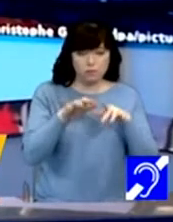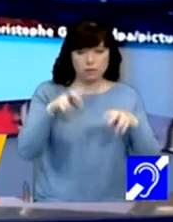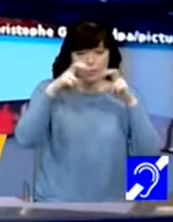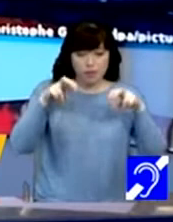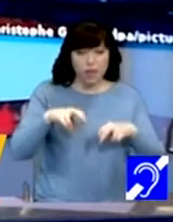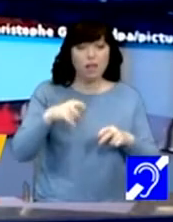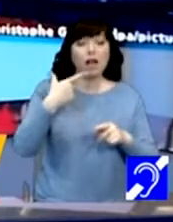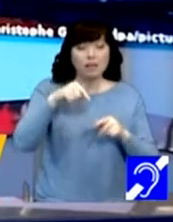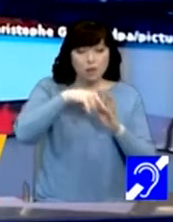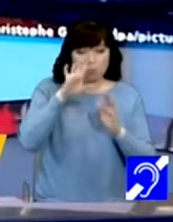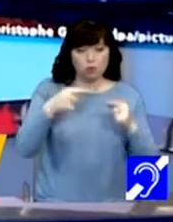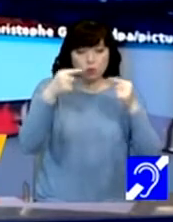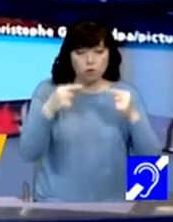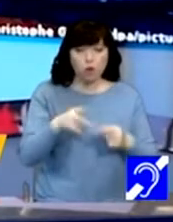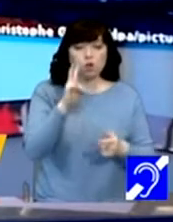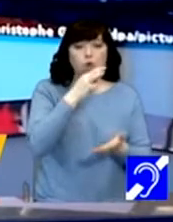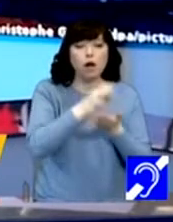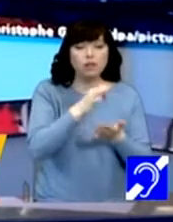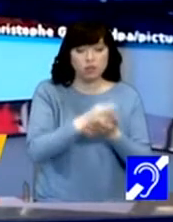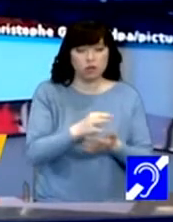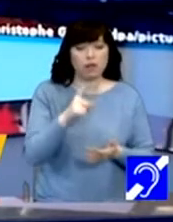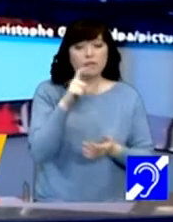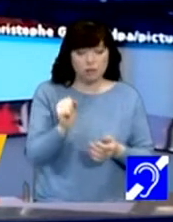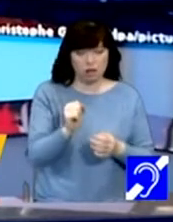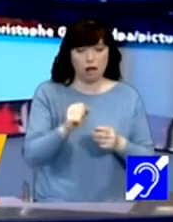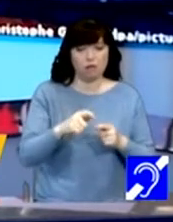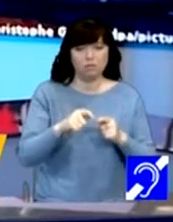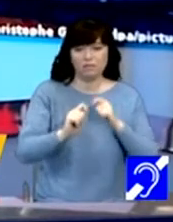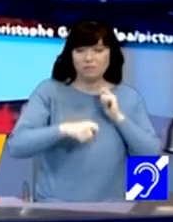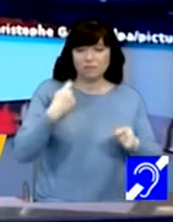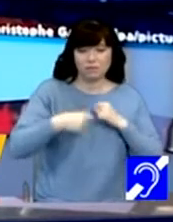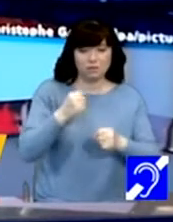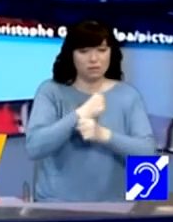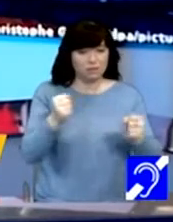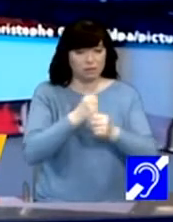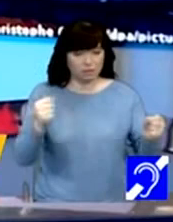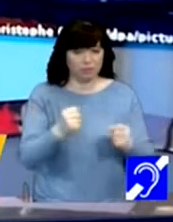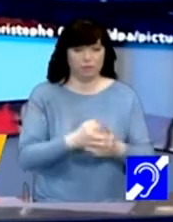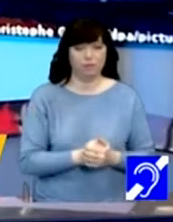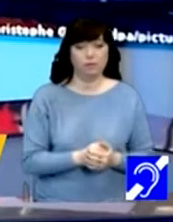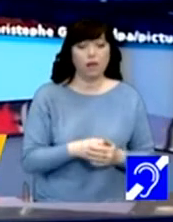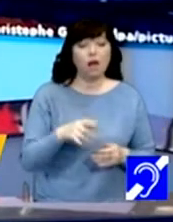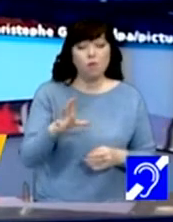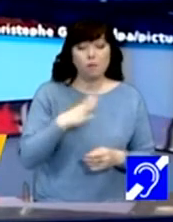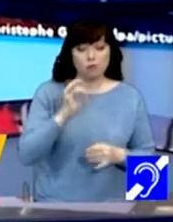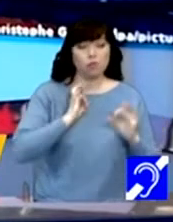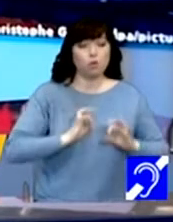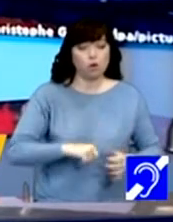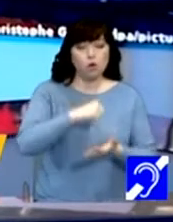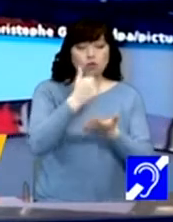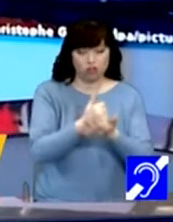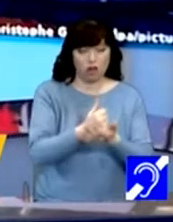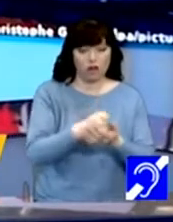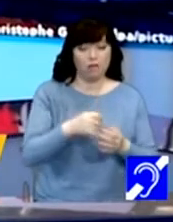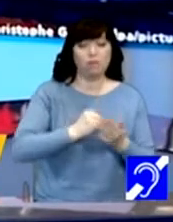căreia vor fi stabiliți responsabili pentru atrocitățile comise în țara invadată de Rusia. Fostul procuror șef al